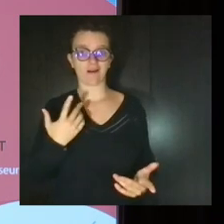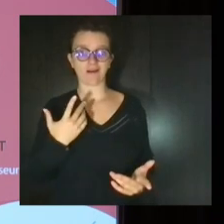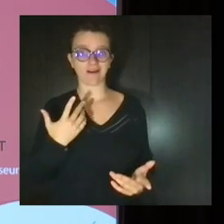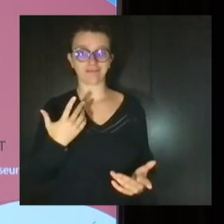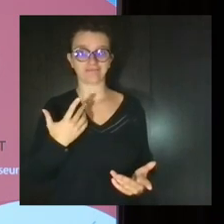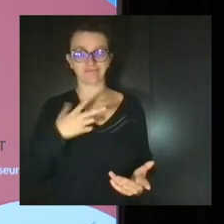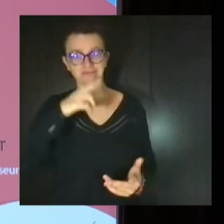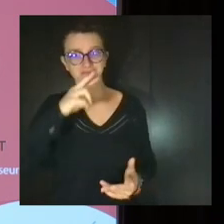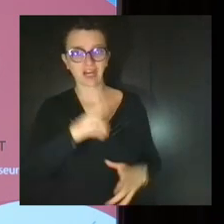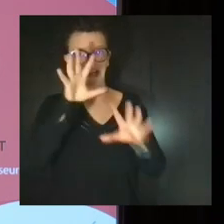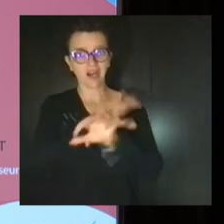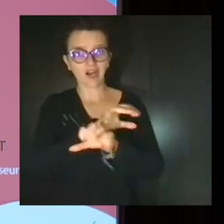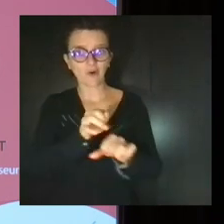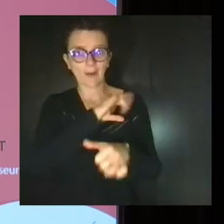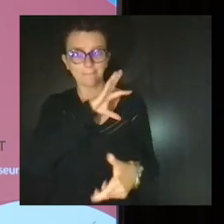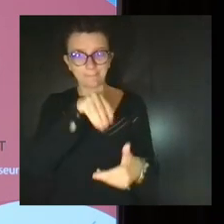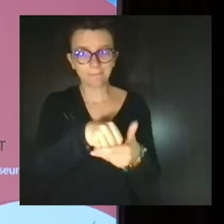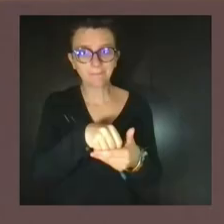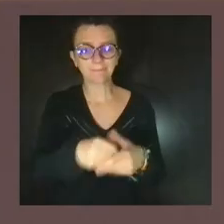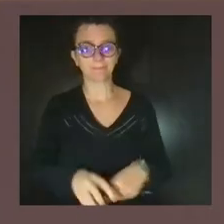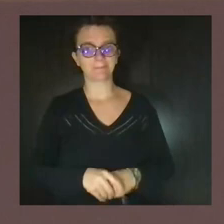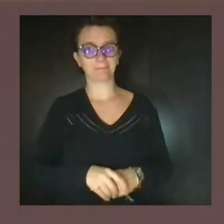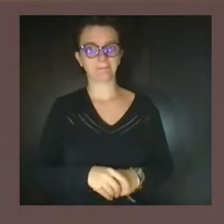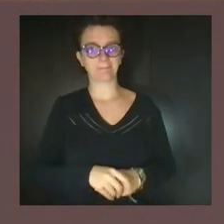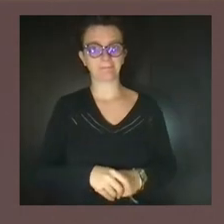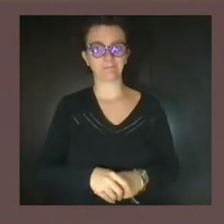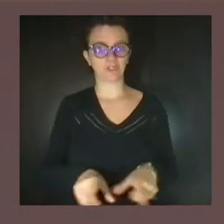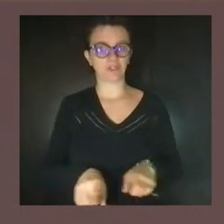vous, d'être au centre